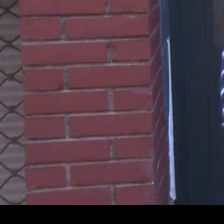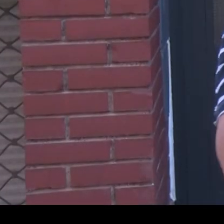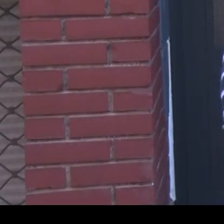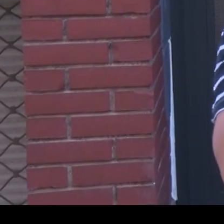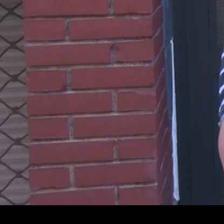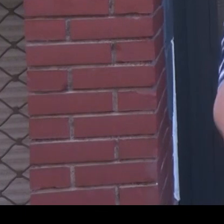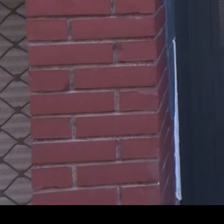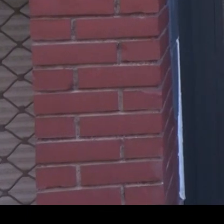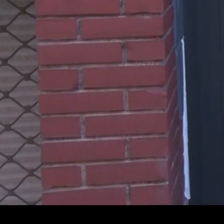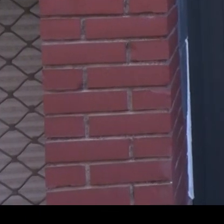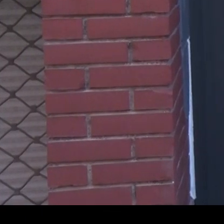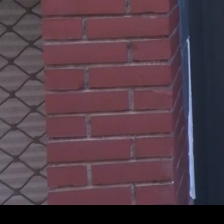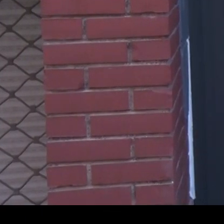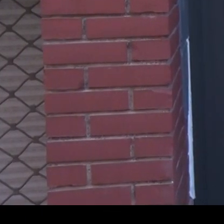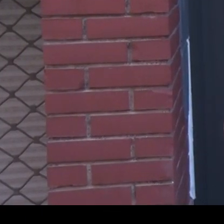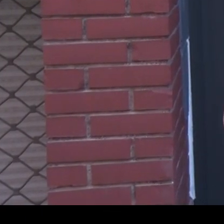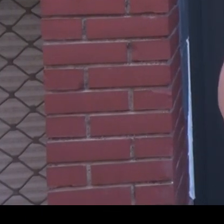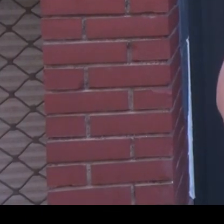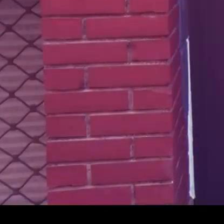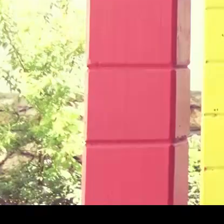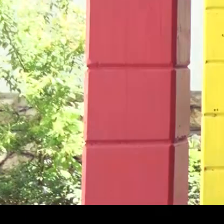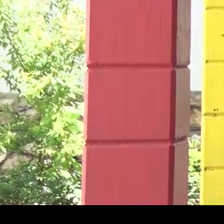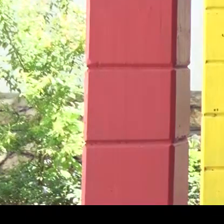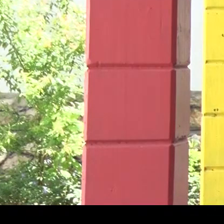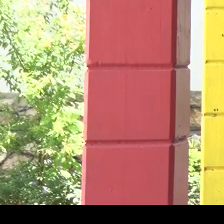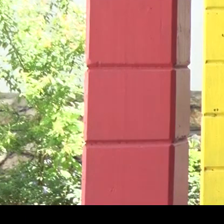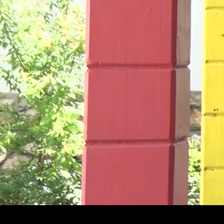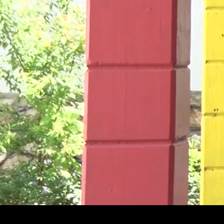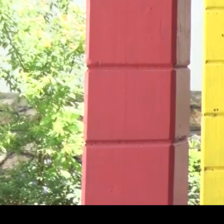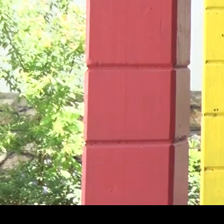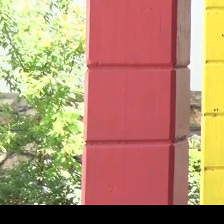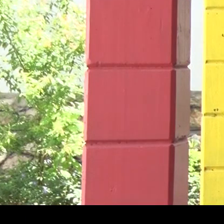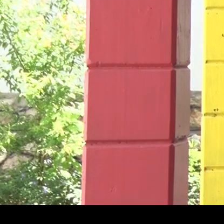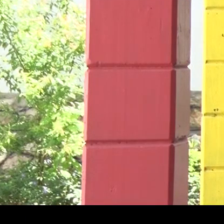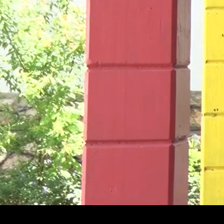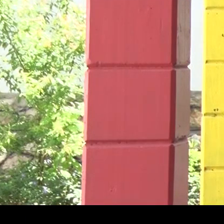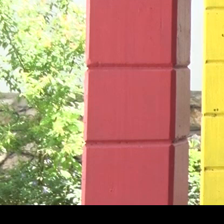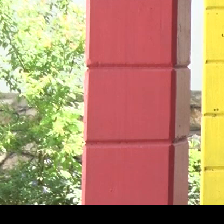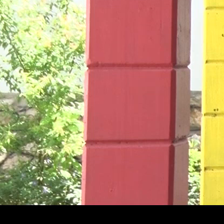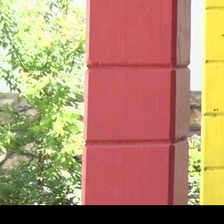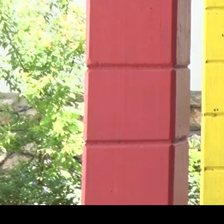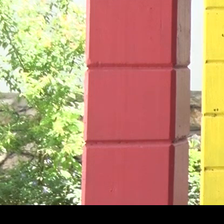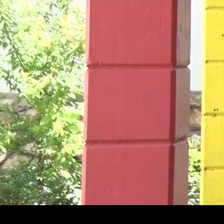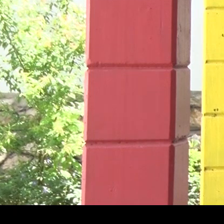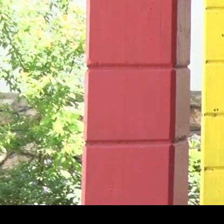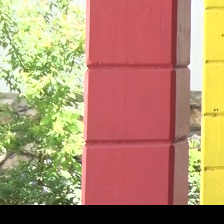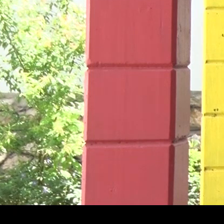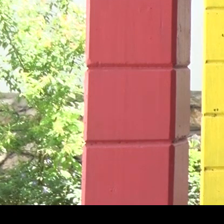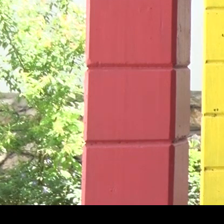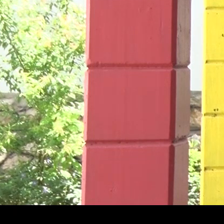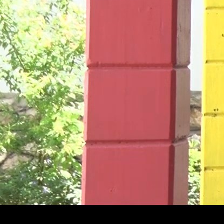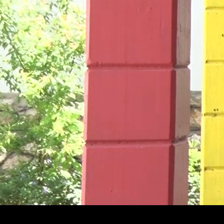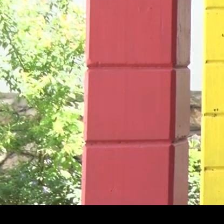Kam kërku punë shumë, gjithmonë kom hasëm pengesa. Po ndoshta fillimi kishte qenë i vështirë